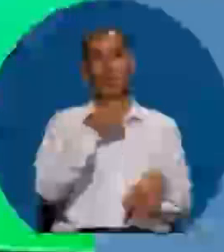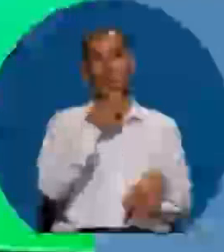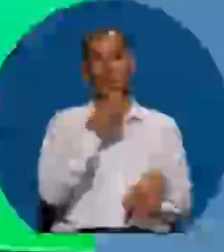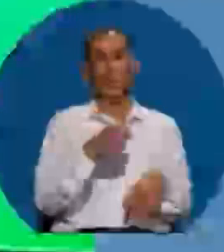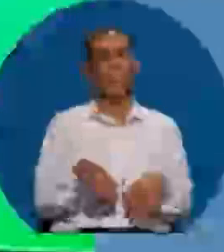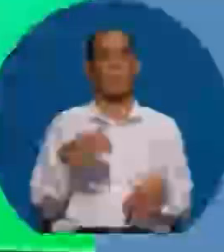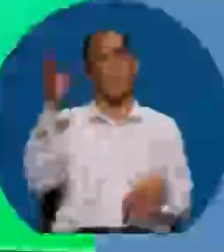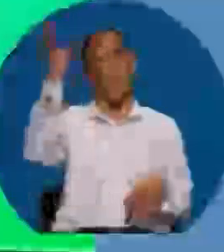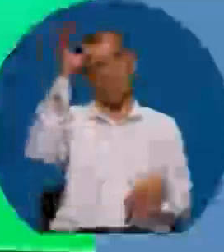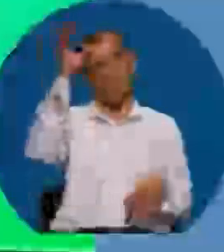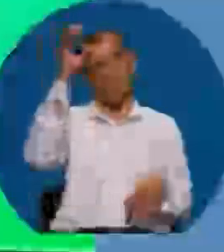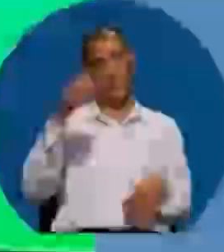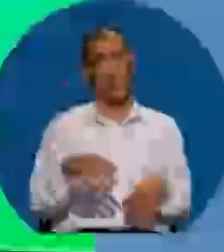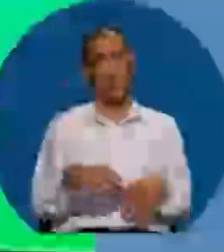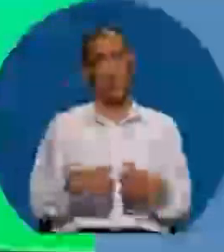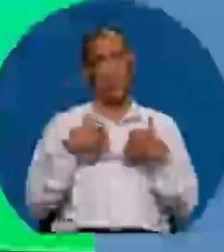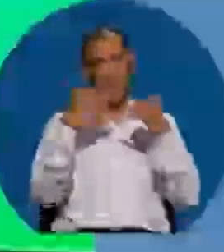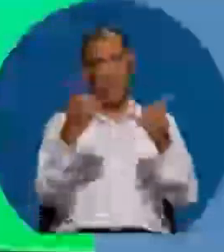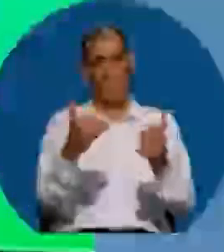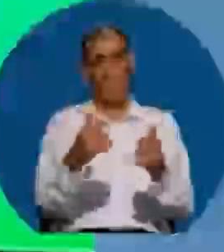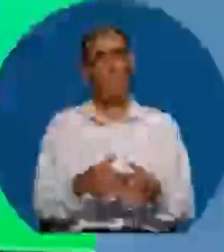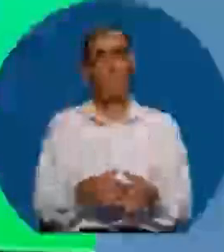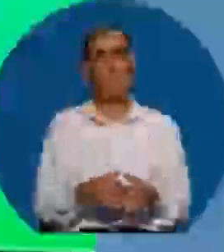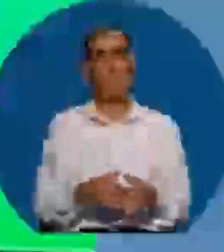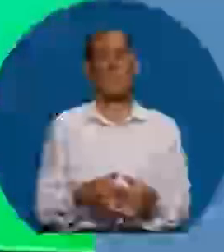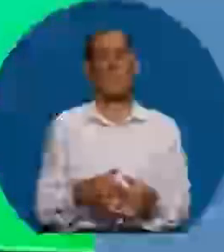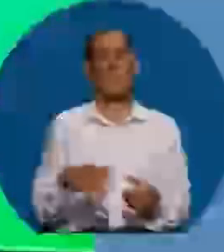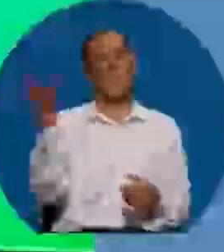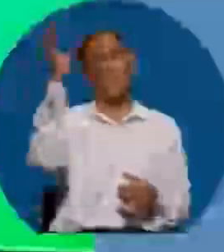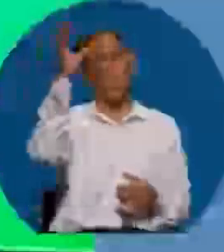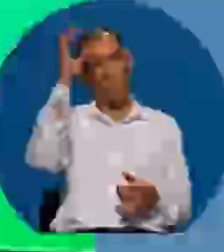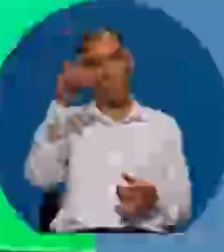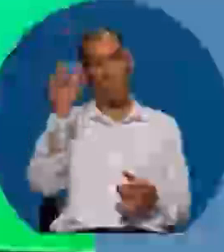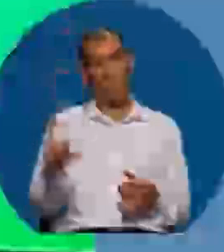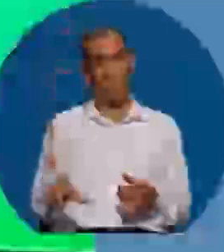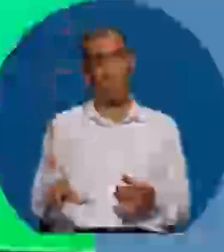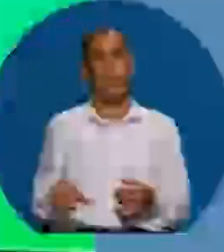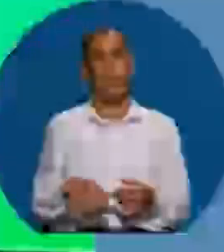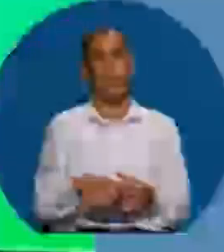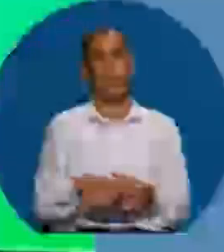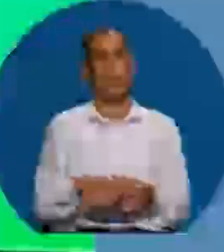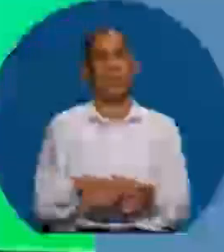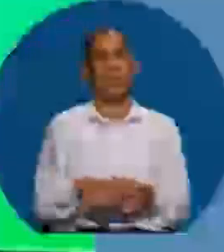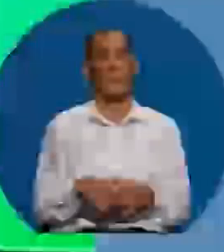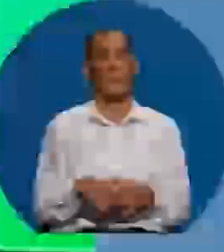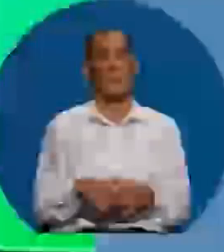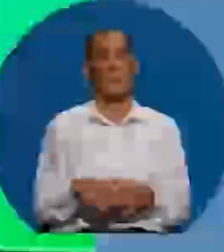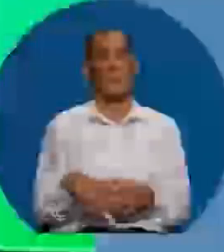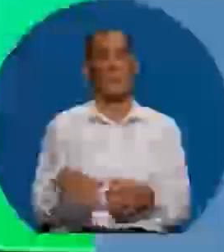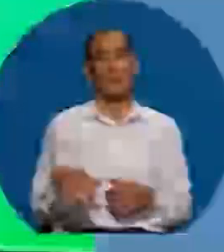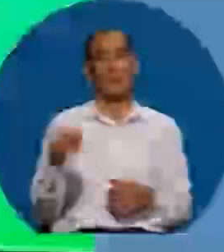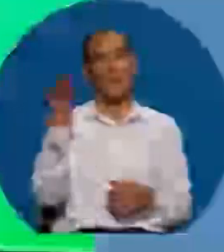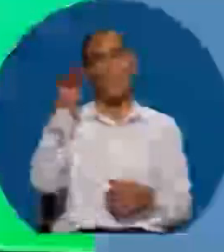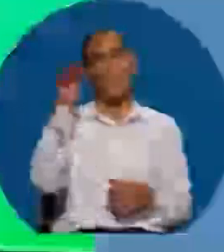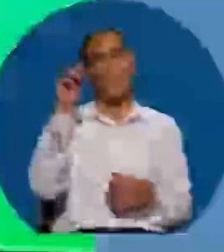сіздің атаңыздай хүрметке лайық, сондай ұлы инсан болуы керек екен. Білімнің көплігі